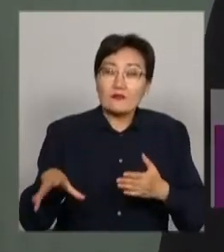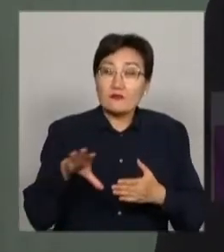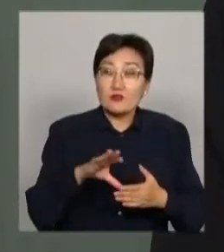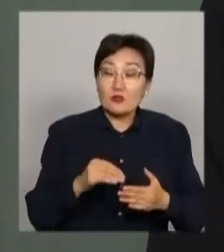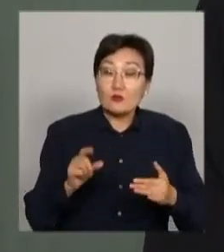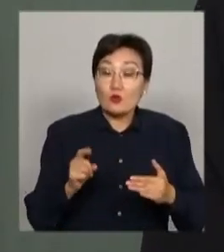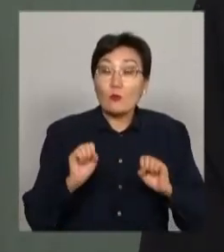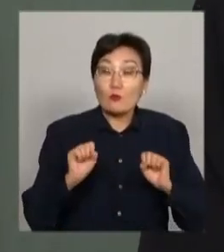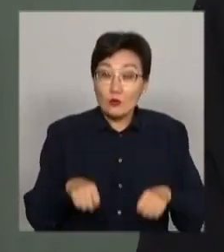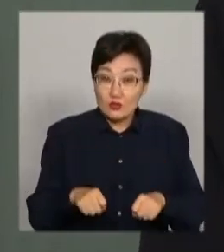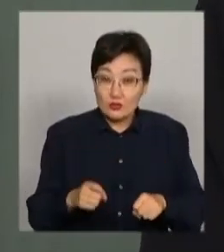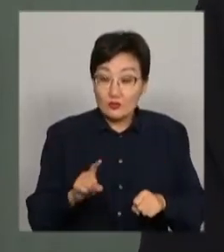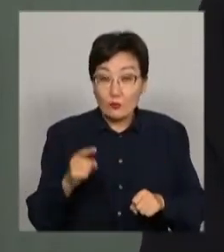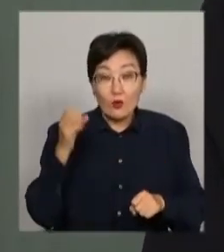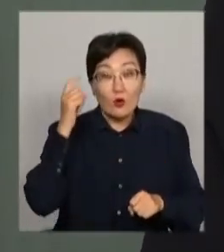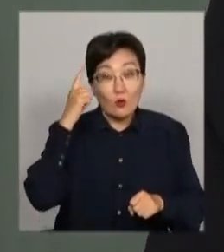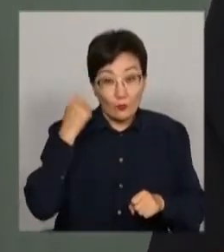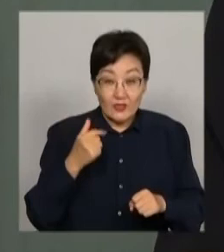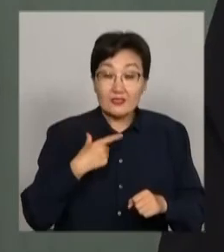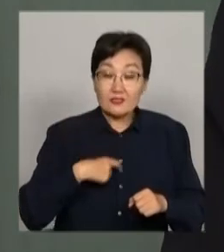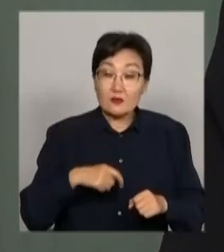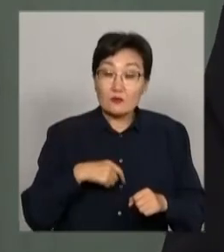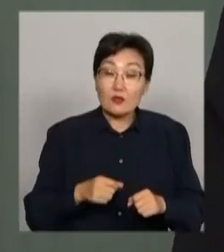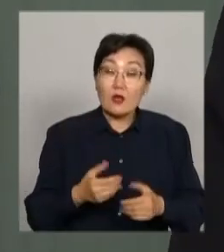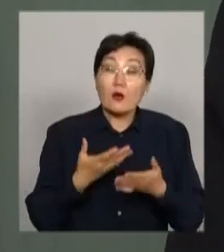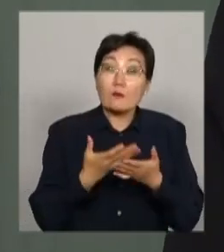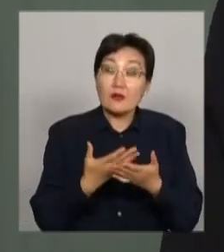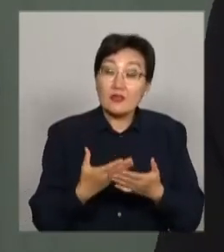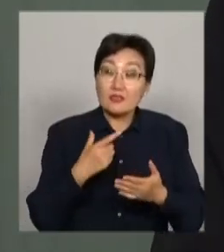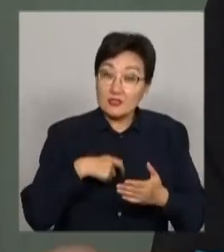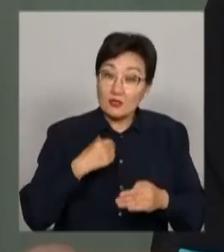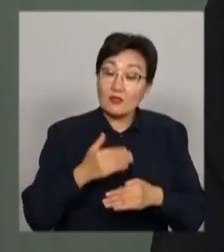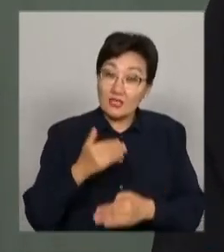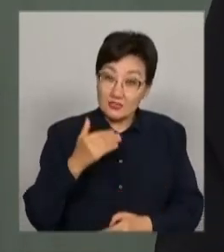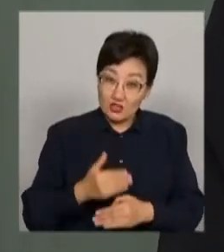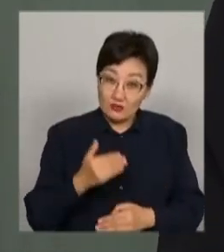100%. Настолько вот она умеет себя преподнести